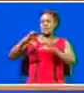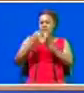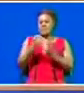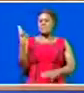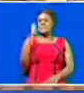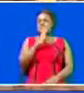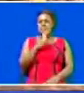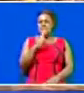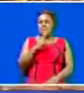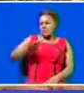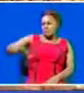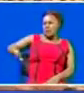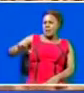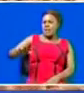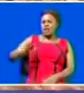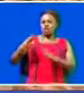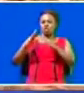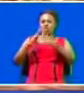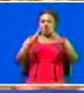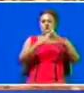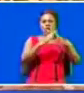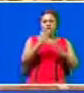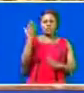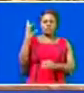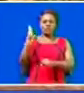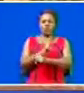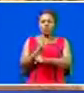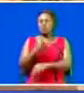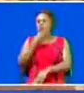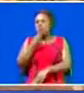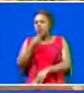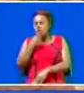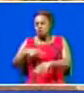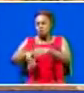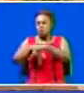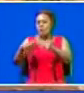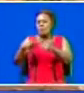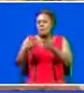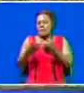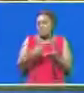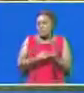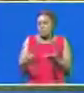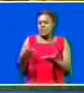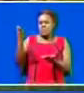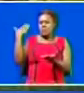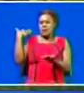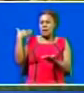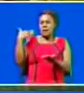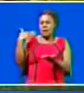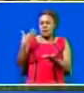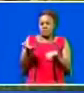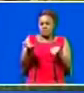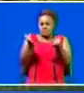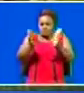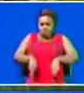ipo. Ni mabaki yaliyokuwa vyoo vilivyokuwa vikitumiwa na wanafunzi wa vulana katika shule hii. Lakini wiki iliyopita, msingi wake ulikuwa legevu